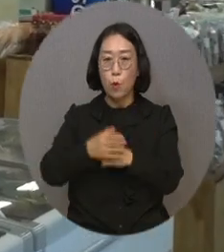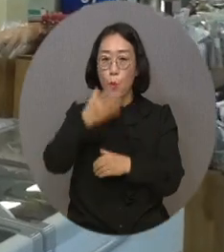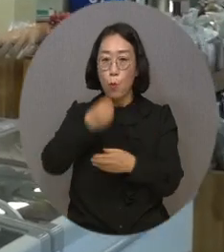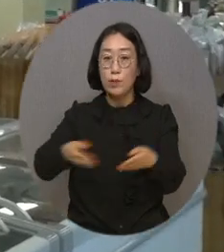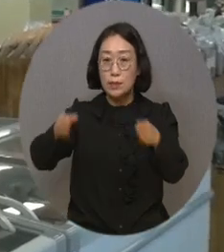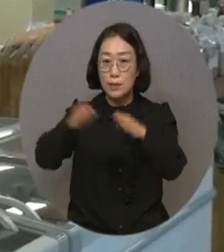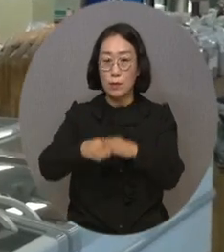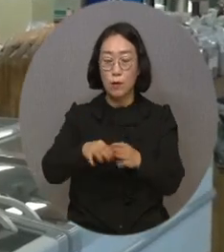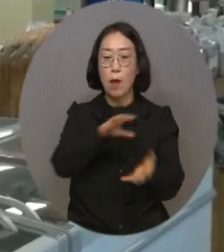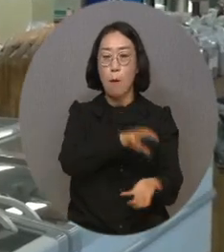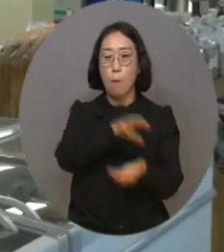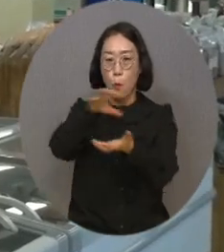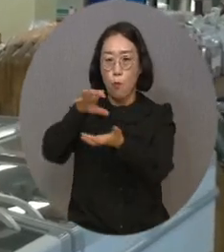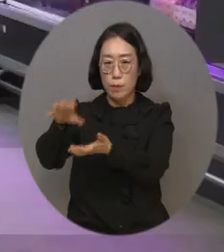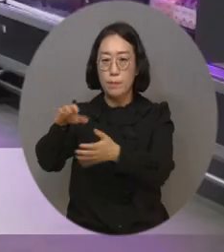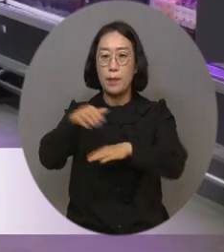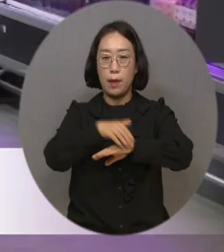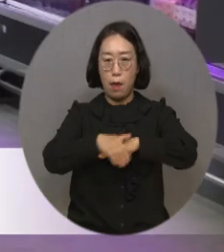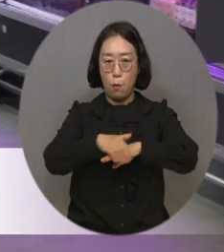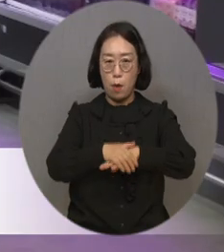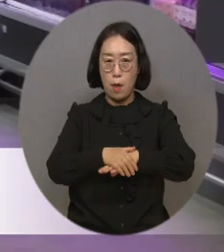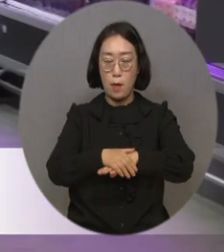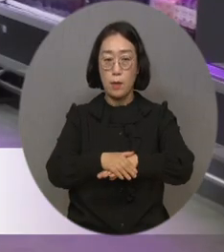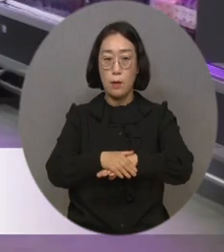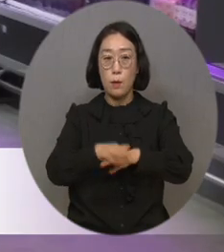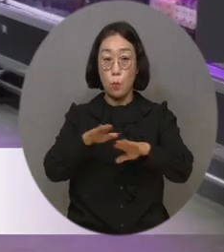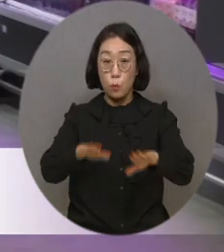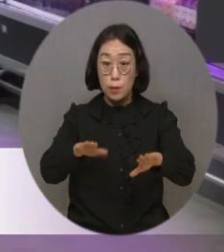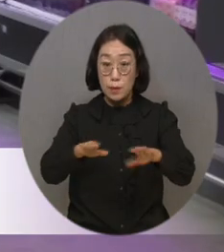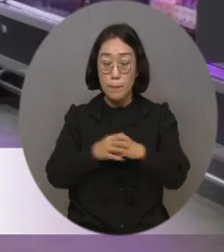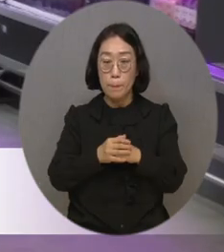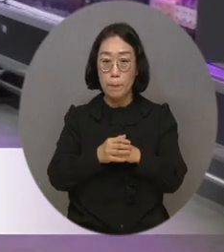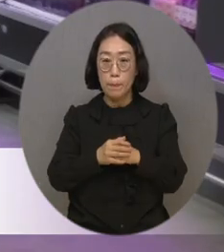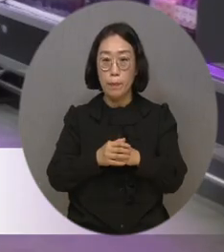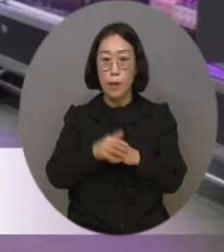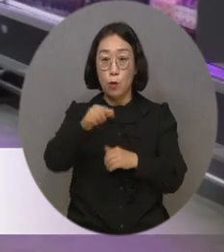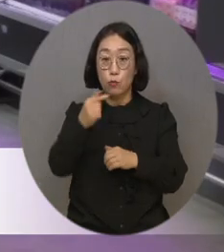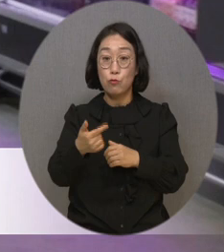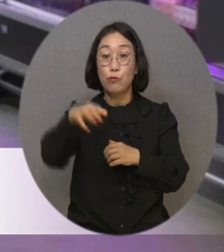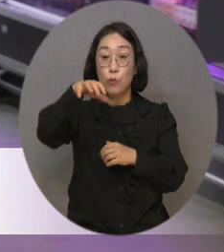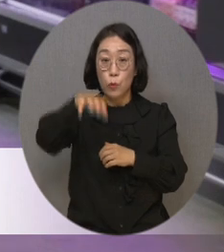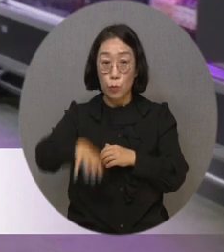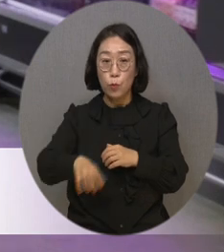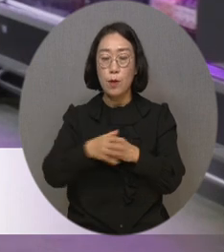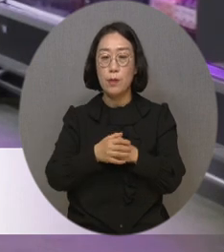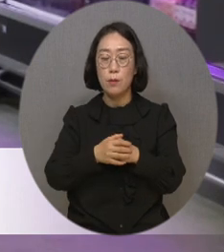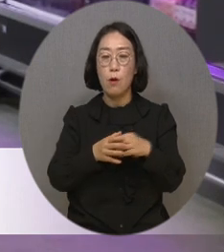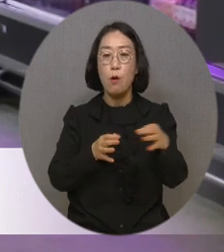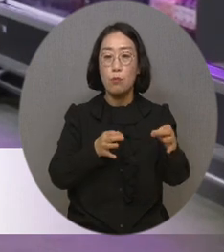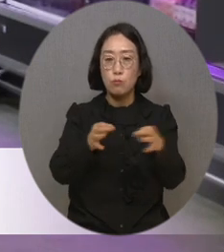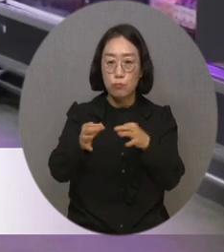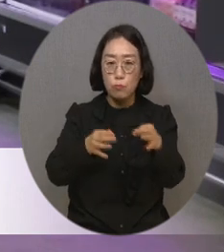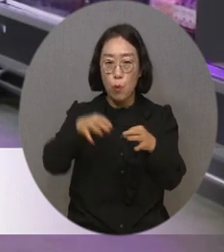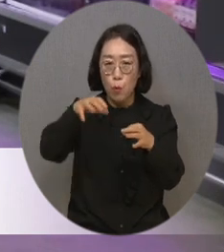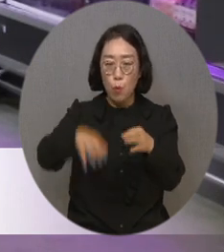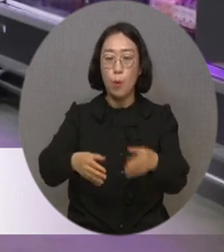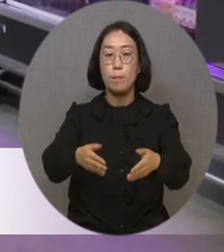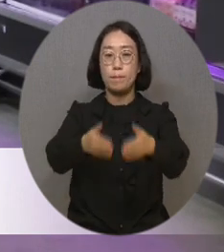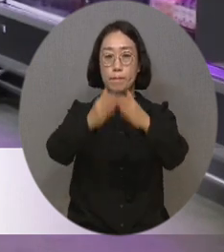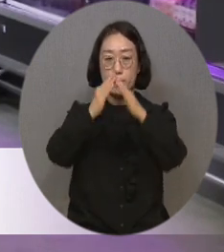복지시설 등에 공급할 예정입니다. 현재는 군에서 지원사업으로 놀코프 매장을